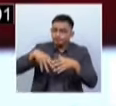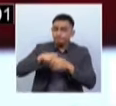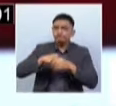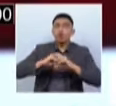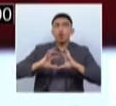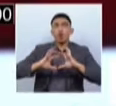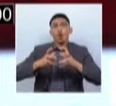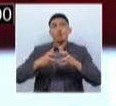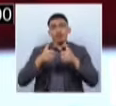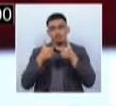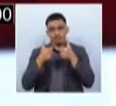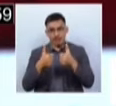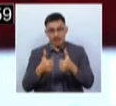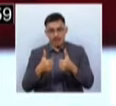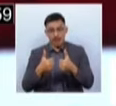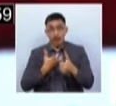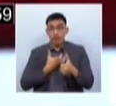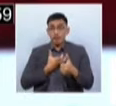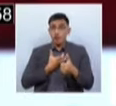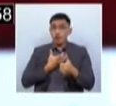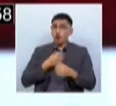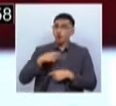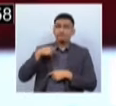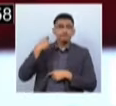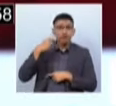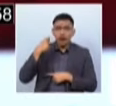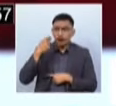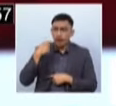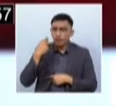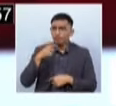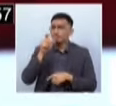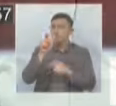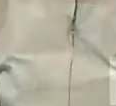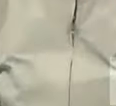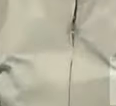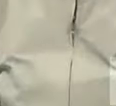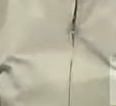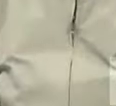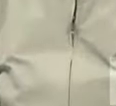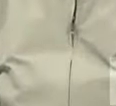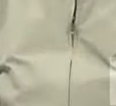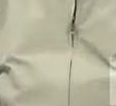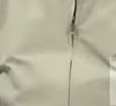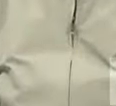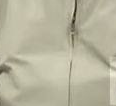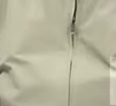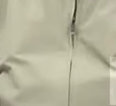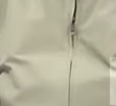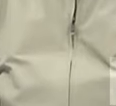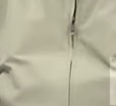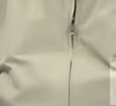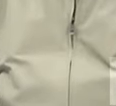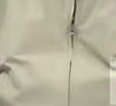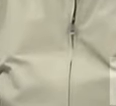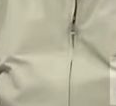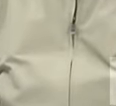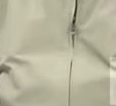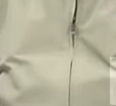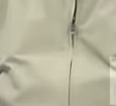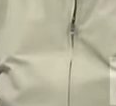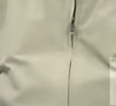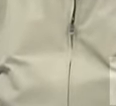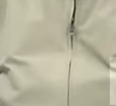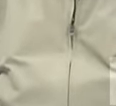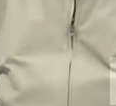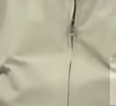membantah ee pengamatan dari pak Rizal nih k enggak enggak menjabarkan yang aktual katanya gitu tapi ternyata ada kalau kata sebenarnya kan e